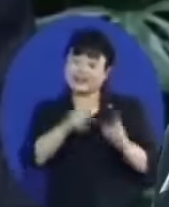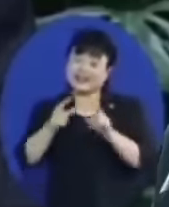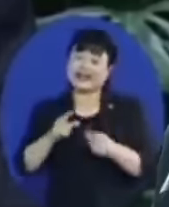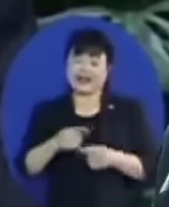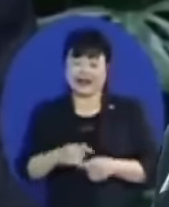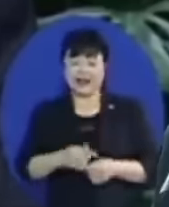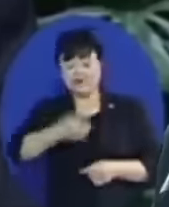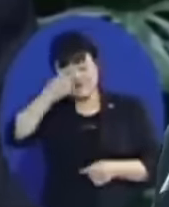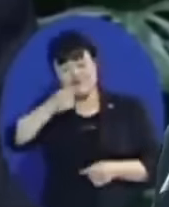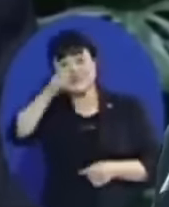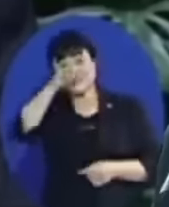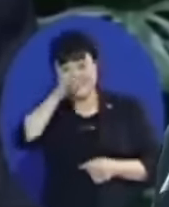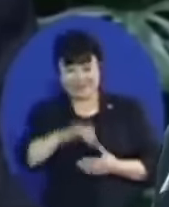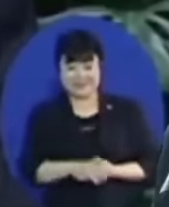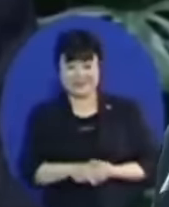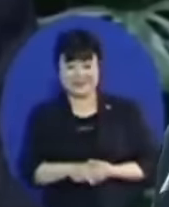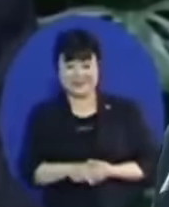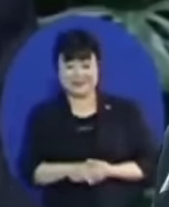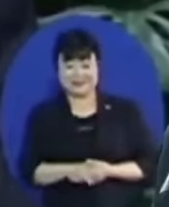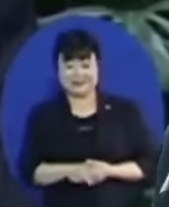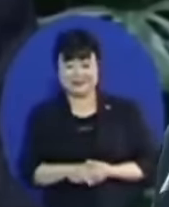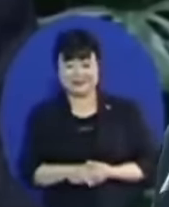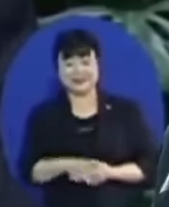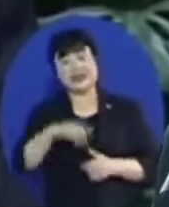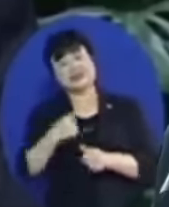되는 꿈을 꾸지 않습니까? 막연하고